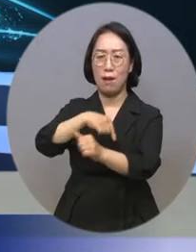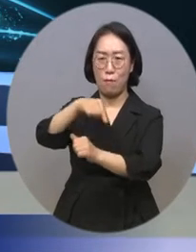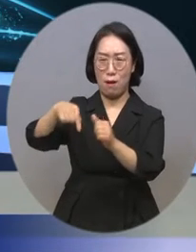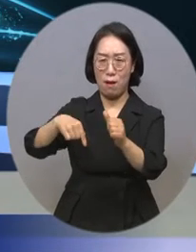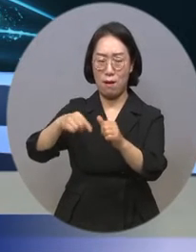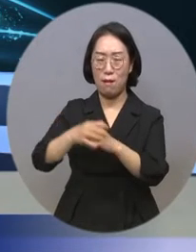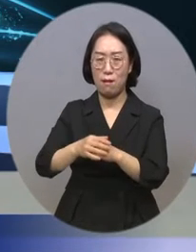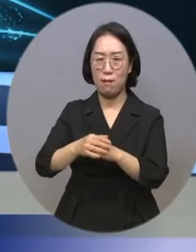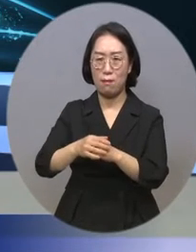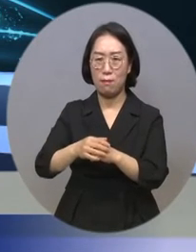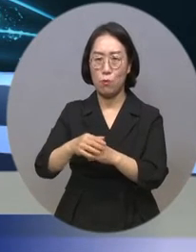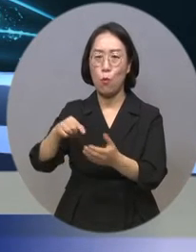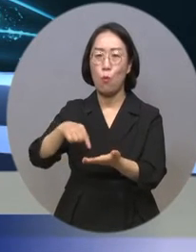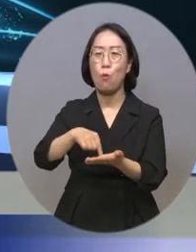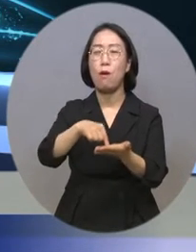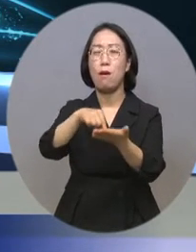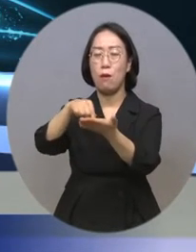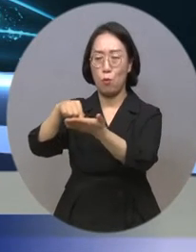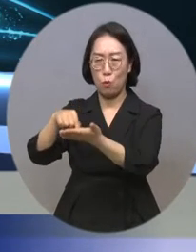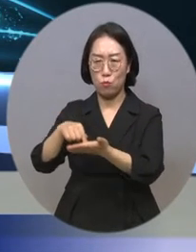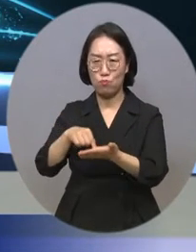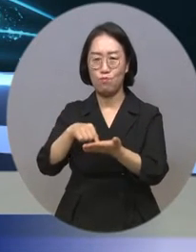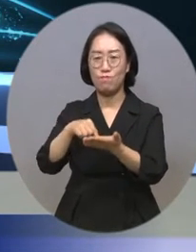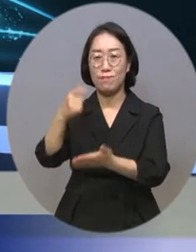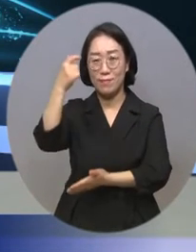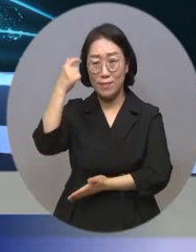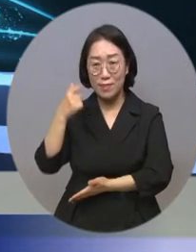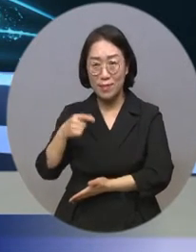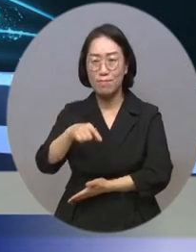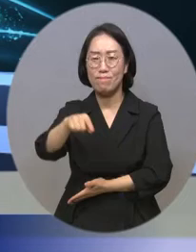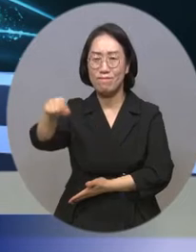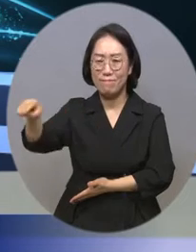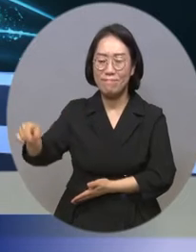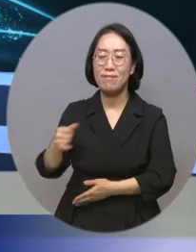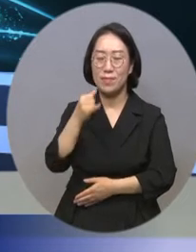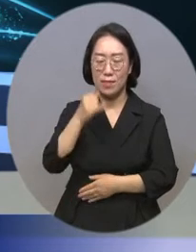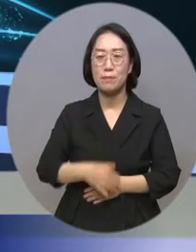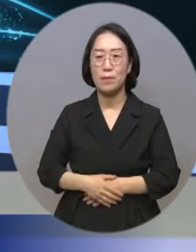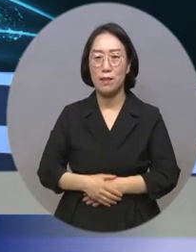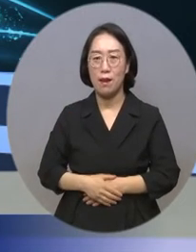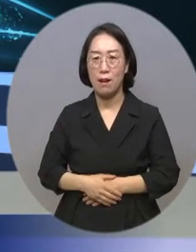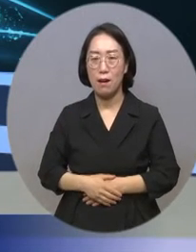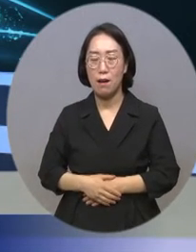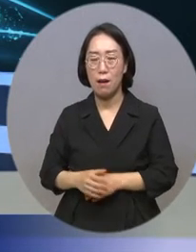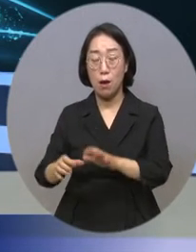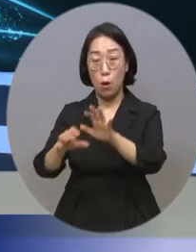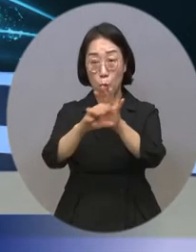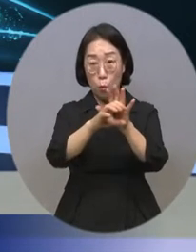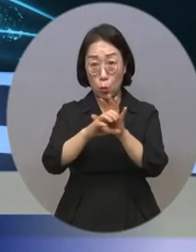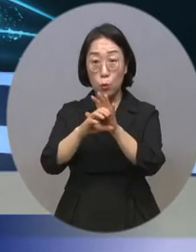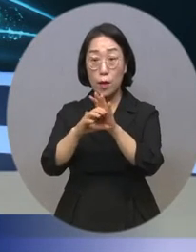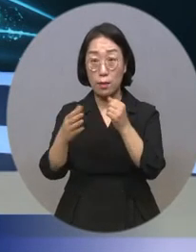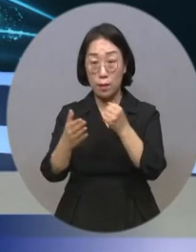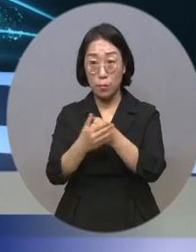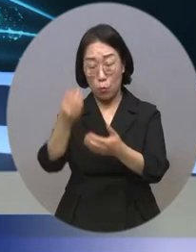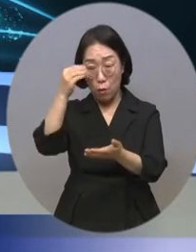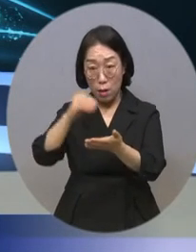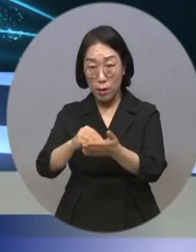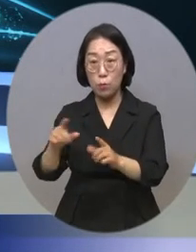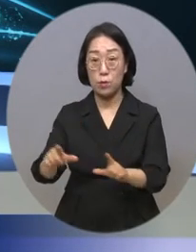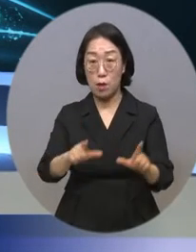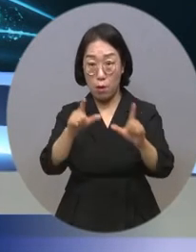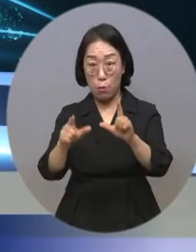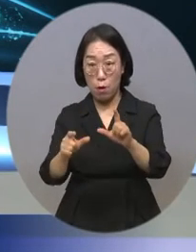취약계층은 상대적 고립감과 소외감을 느낄 수 있습니다. 위드 코로나 시대 일상 회복뿐만 아니라